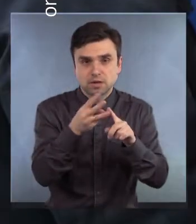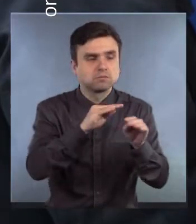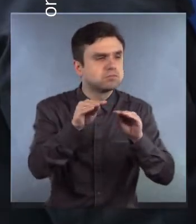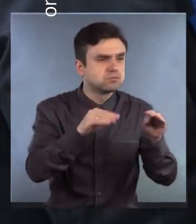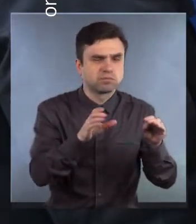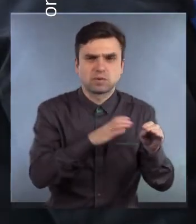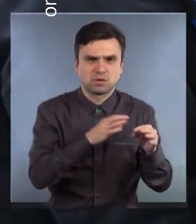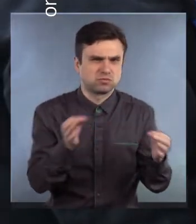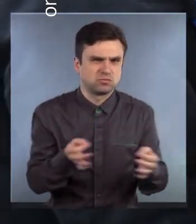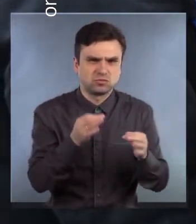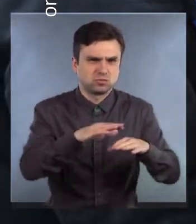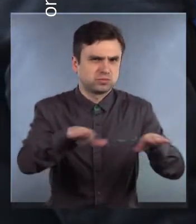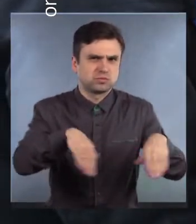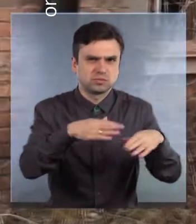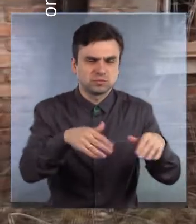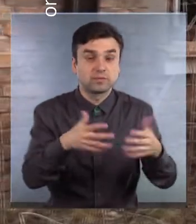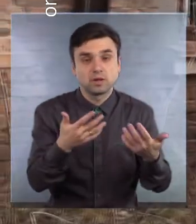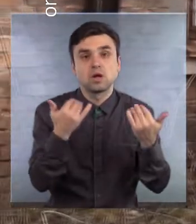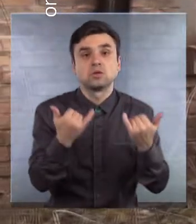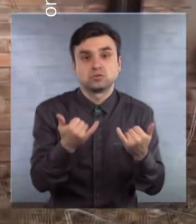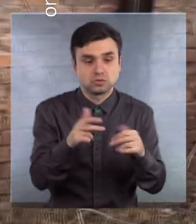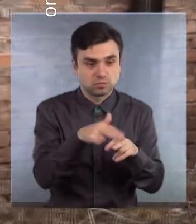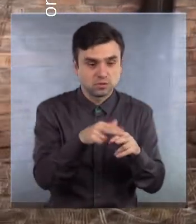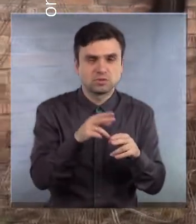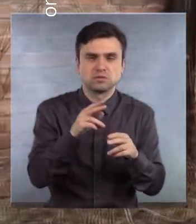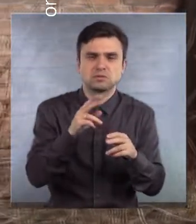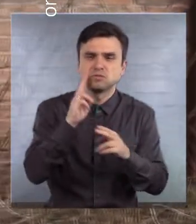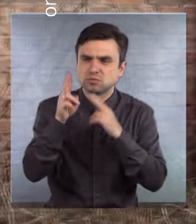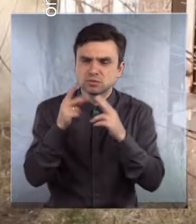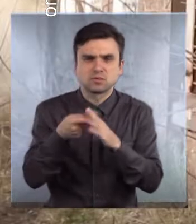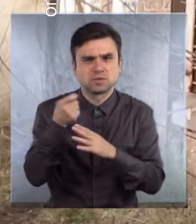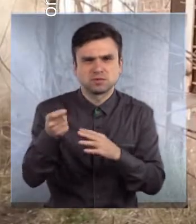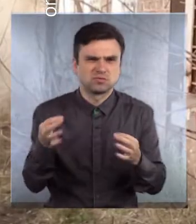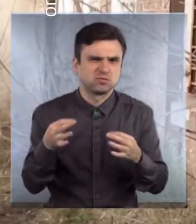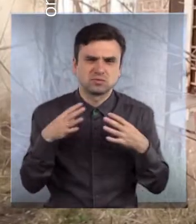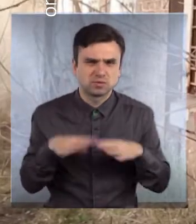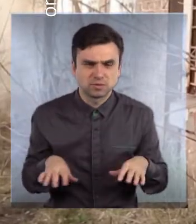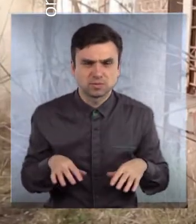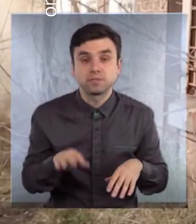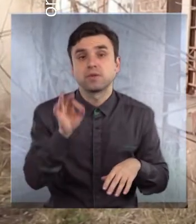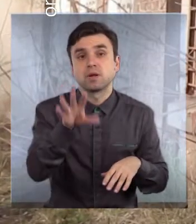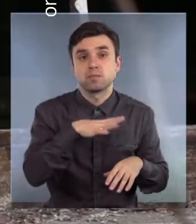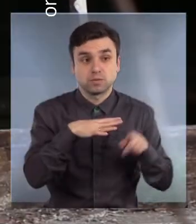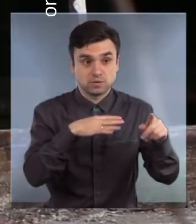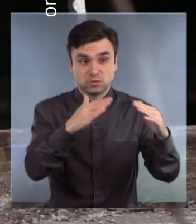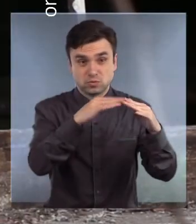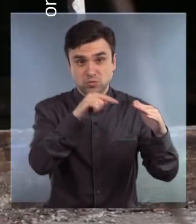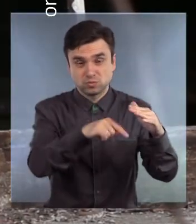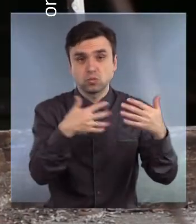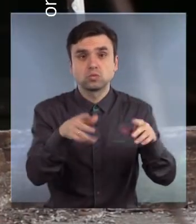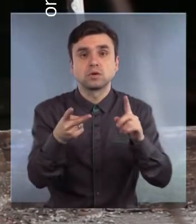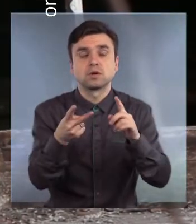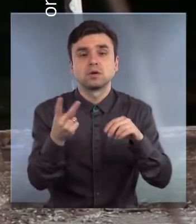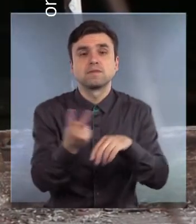вже проникали двічі. Минулого разу невідомі особи винесли оргтехніку, банки з консервацією та одяг,